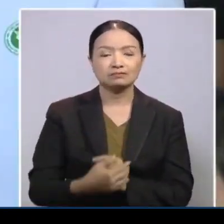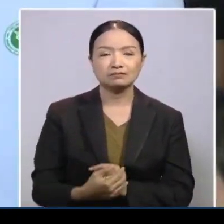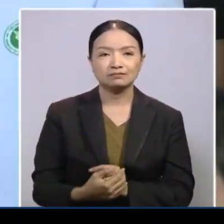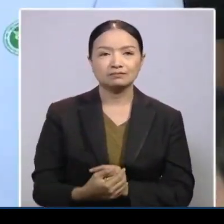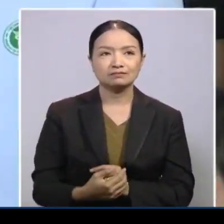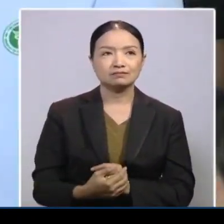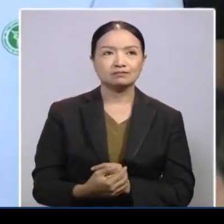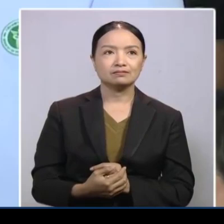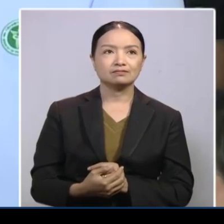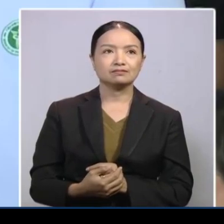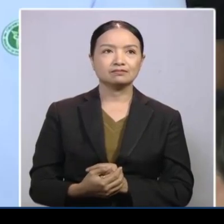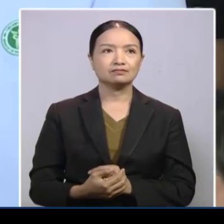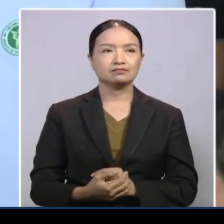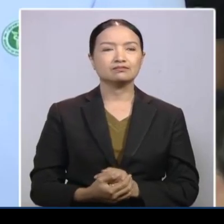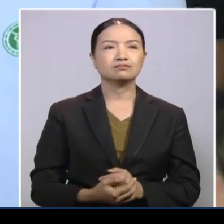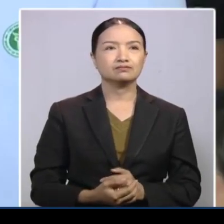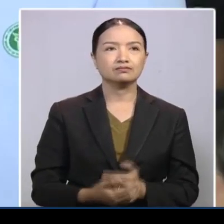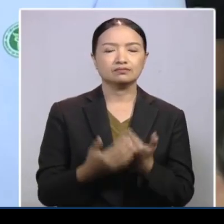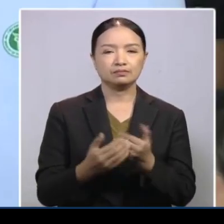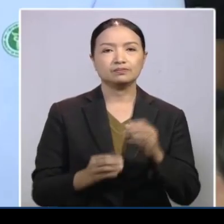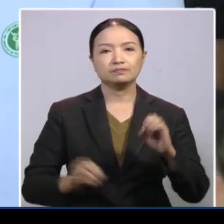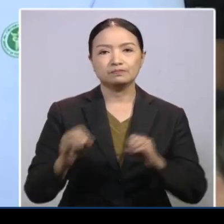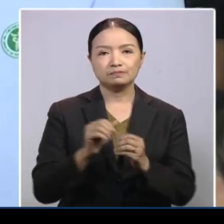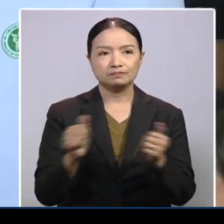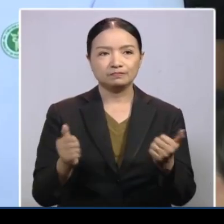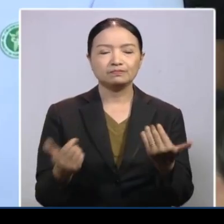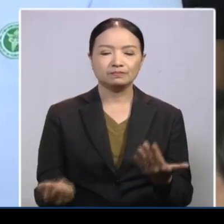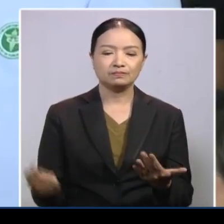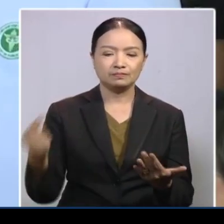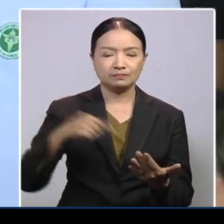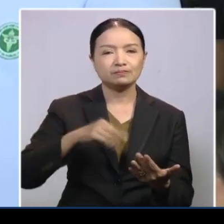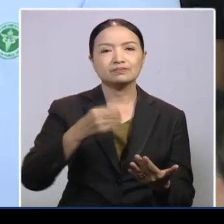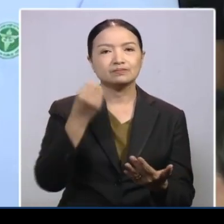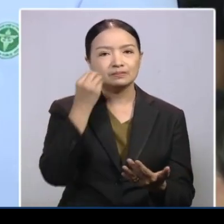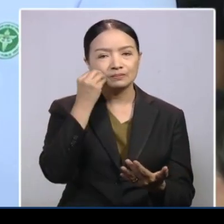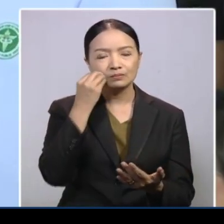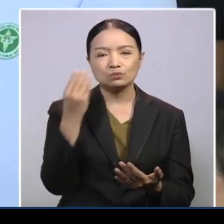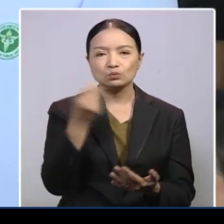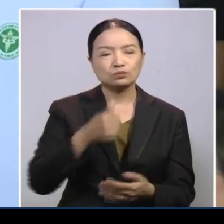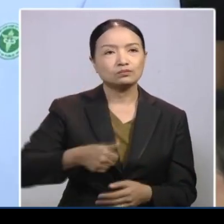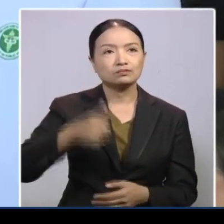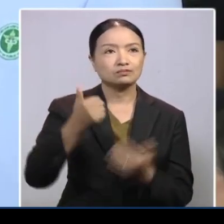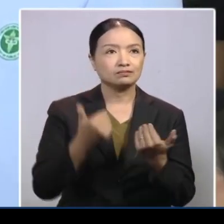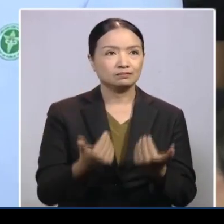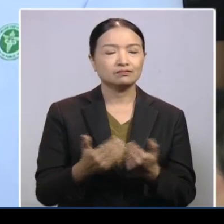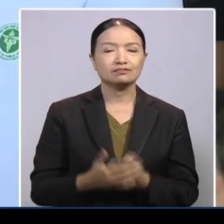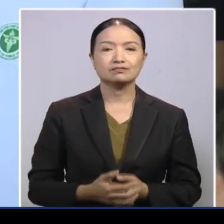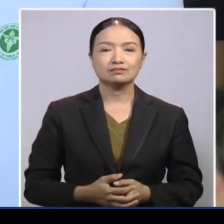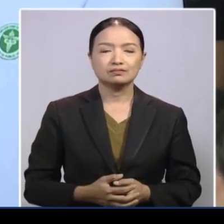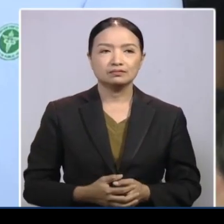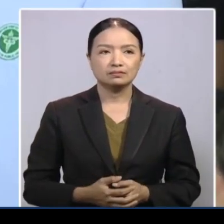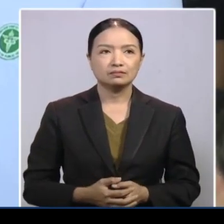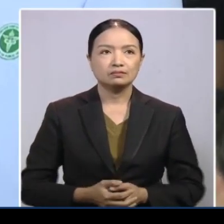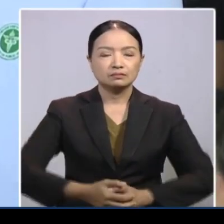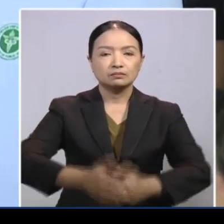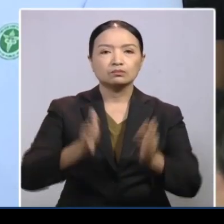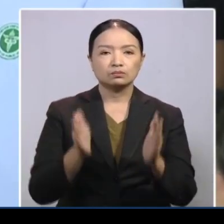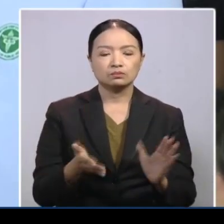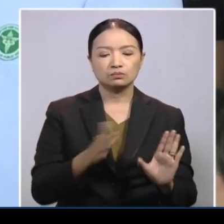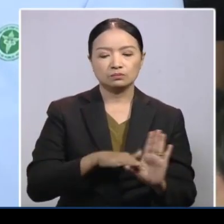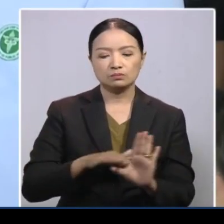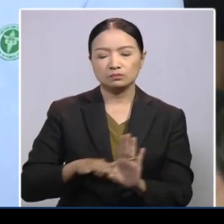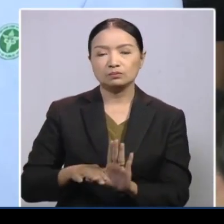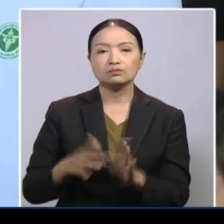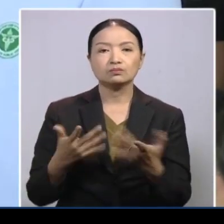ราเอลเนี่ยได้รับความปลอดภัยแล้วก็ได้กลับบ้านเร็วที่สุดขณะนี้เนี่ยได้รับแจ้งว่ามีคนลงทะเบียนแล้วประม